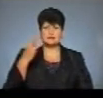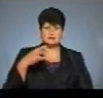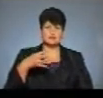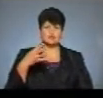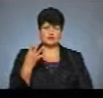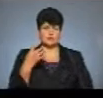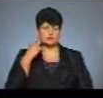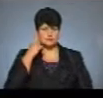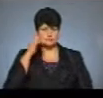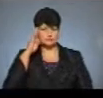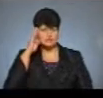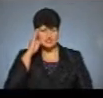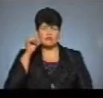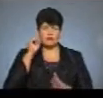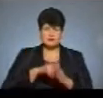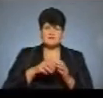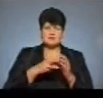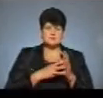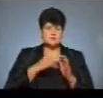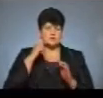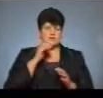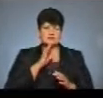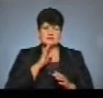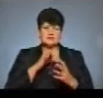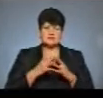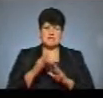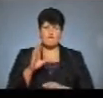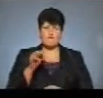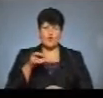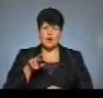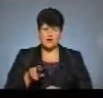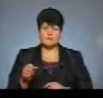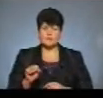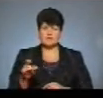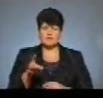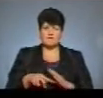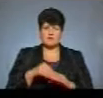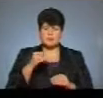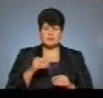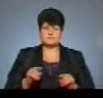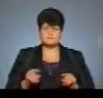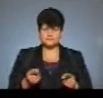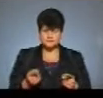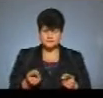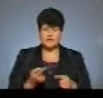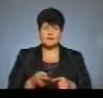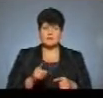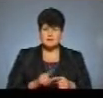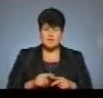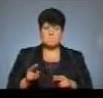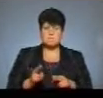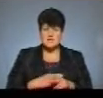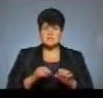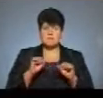Тридцятичотирирічному чоловіку, який вбив 18-річну дівчину в селі Воля Теребовлянського району, обрали запобіжний захід. Це тримання під вартою без